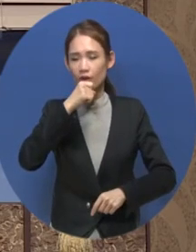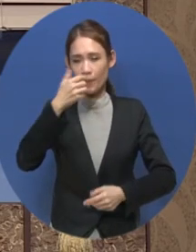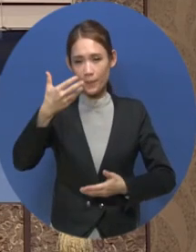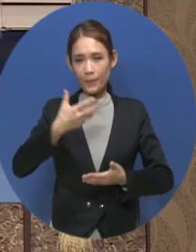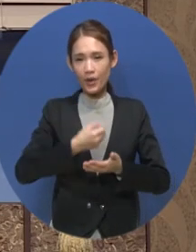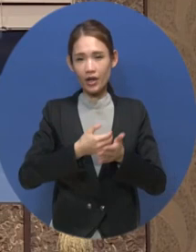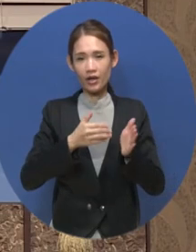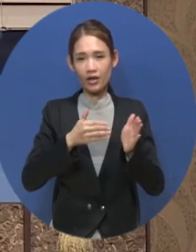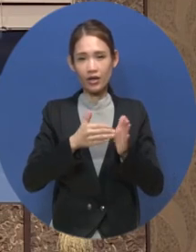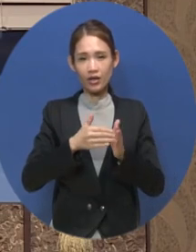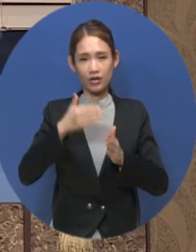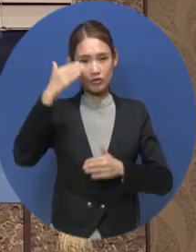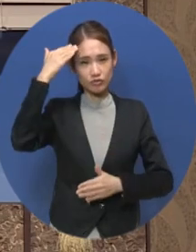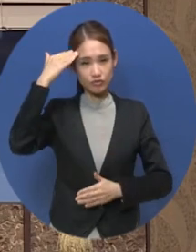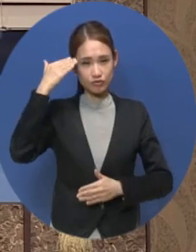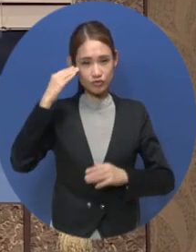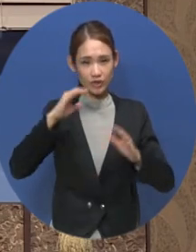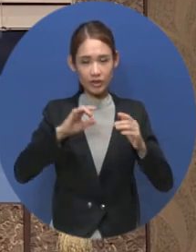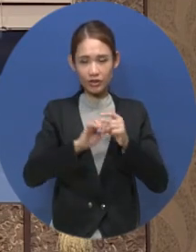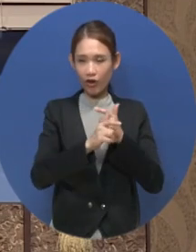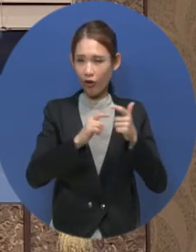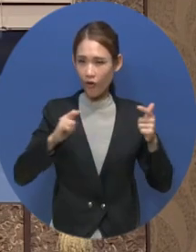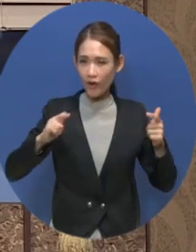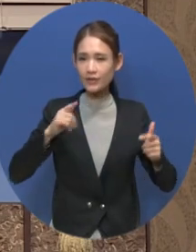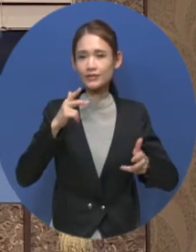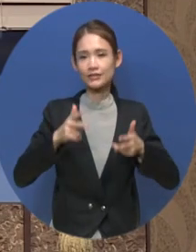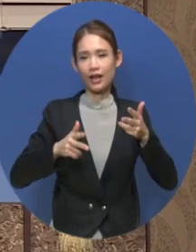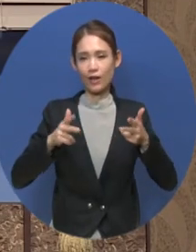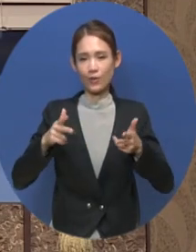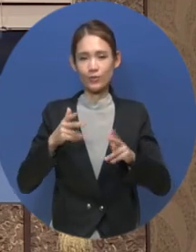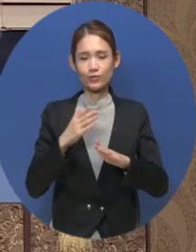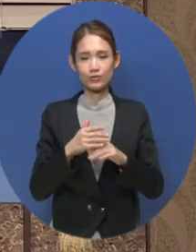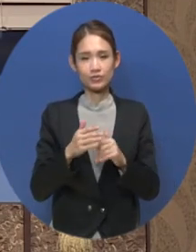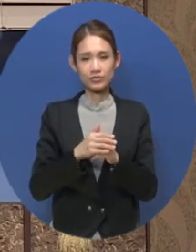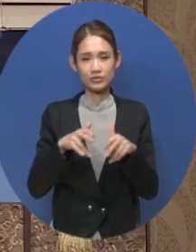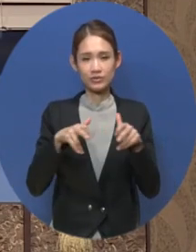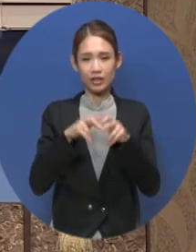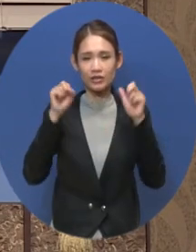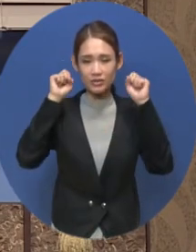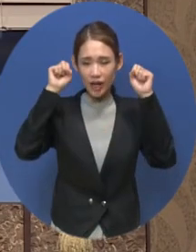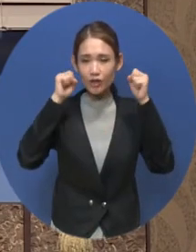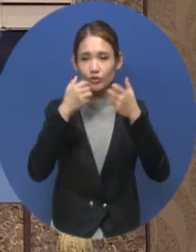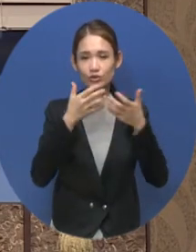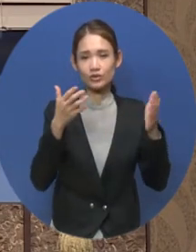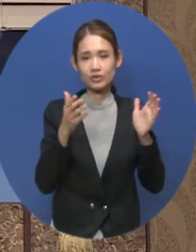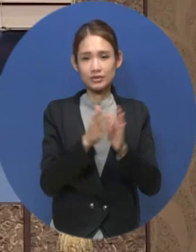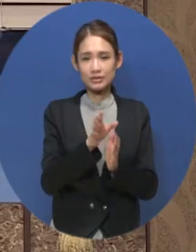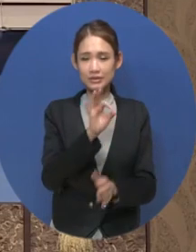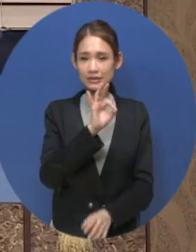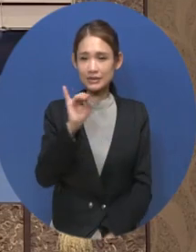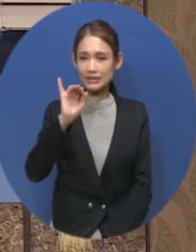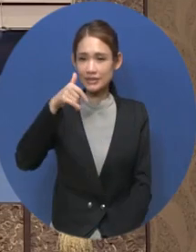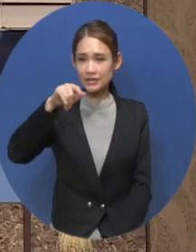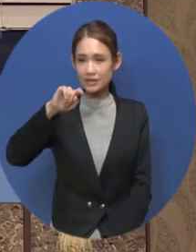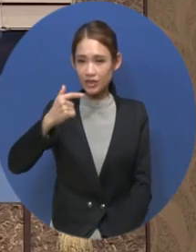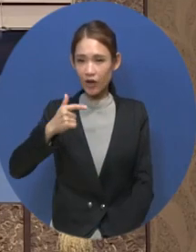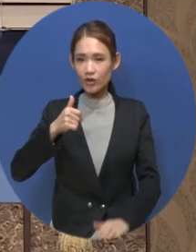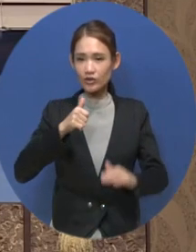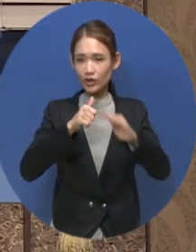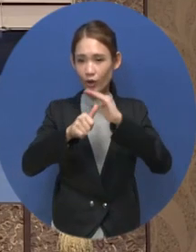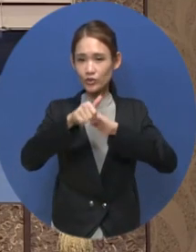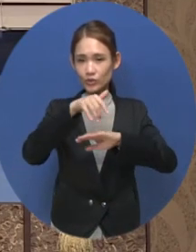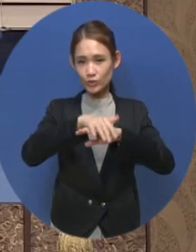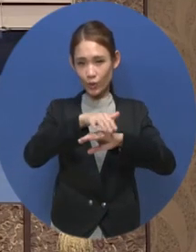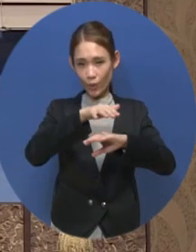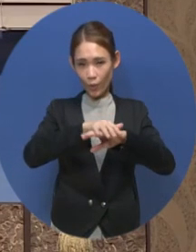예, 국내에 많은 사업들을 하고 있습니다. 그래서 네. 저희 장애인체육회는 이제 이천 선수촌이라는 국가대표